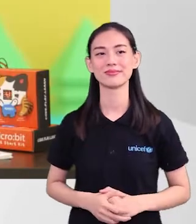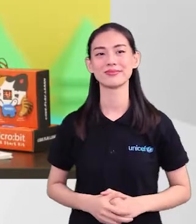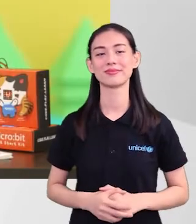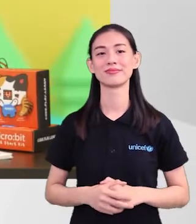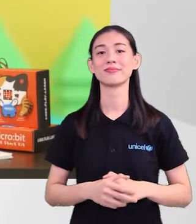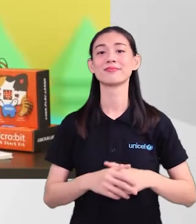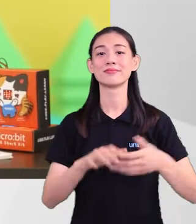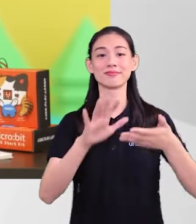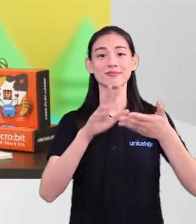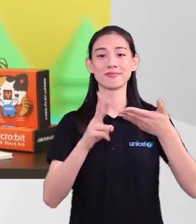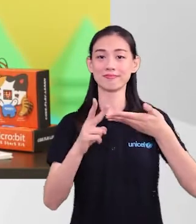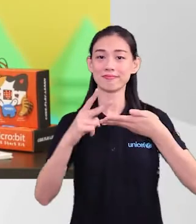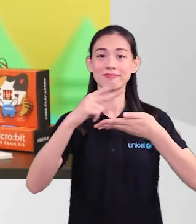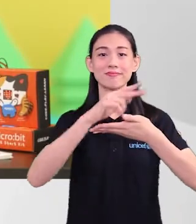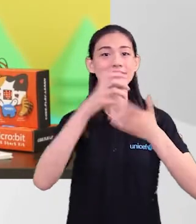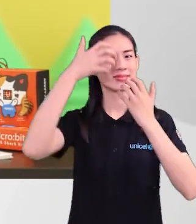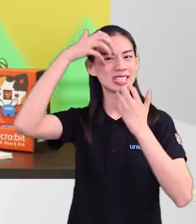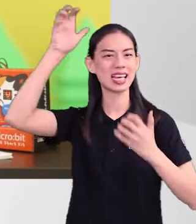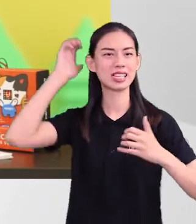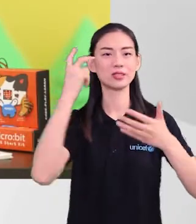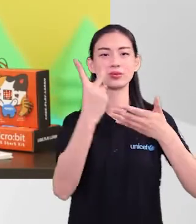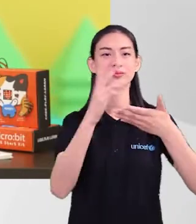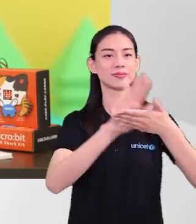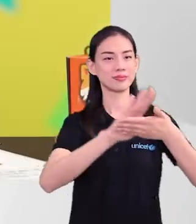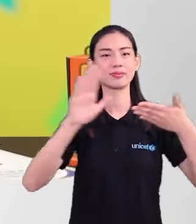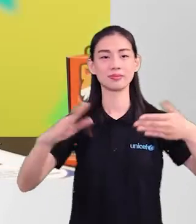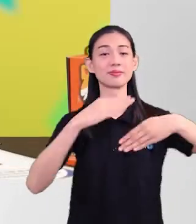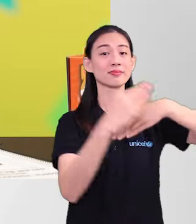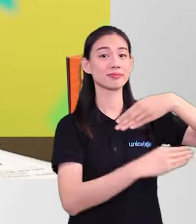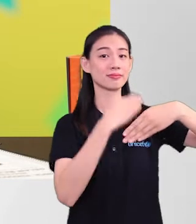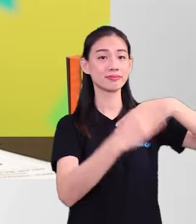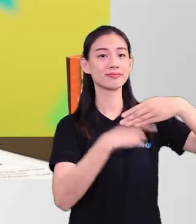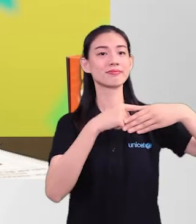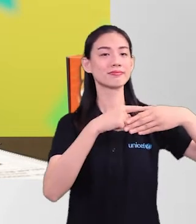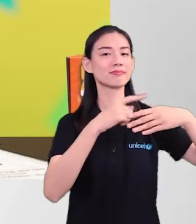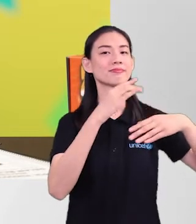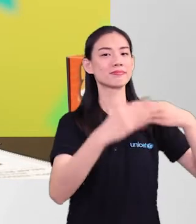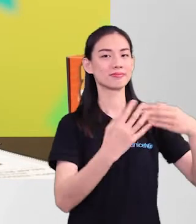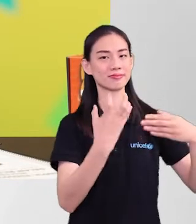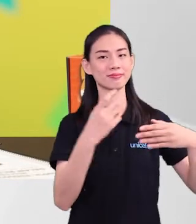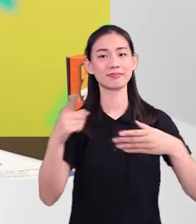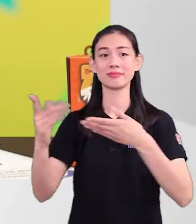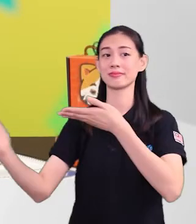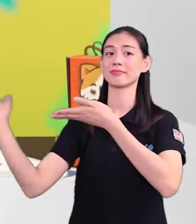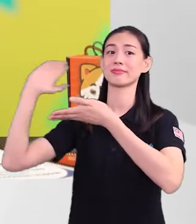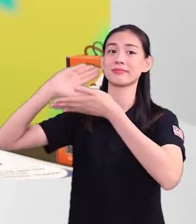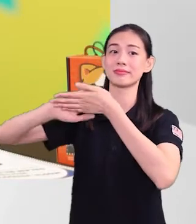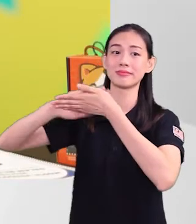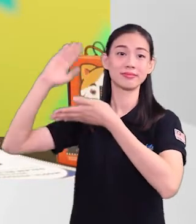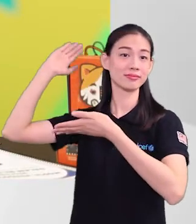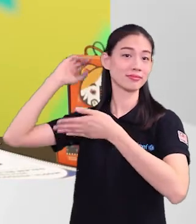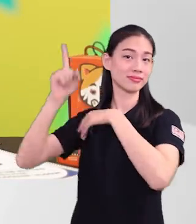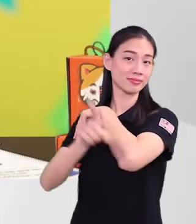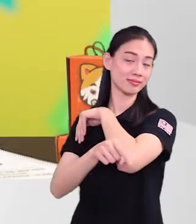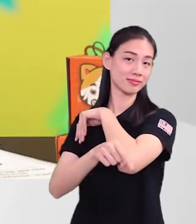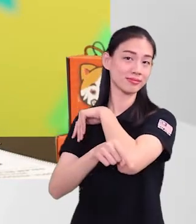bentuk singa dalam dua selinan, pisahkan kepala daripada badan singa. Balut satu ekor dengan foil aluminium, tampal aluminium di belakang